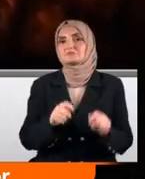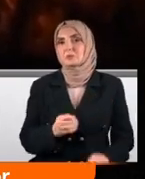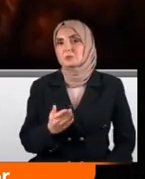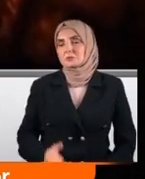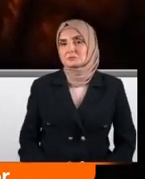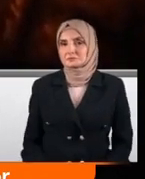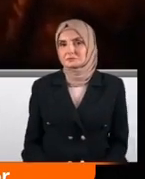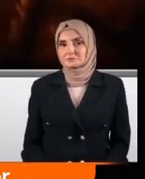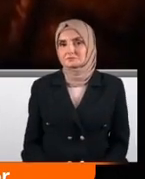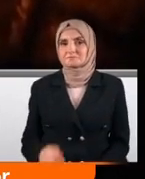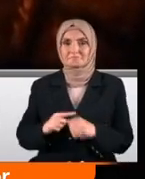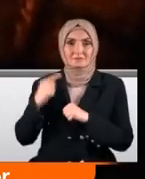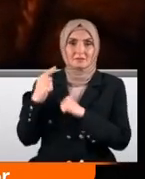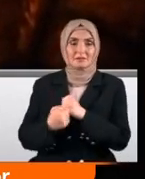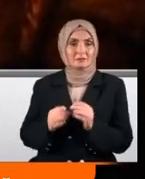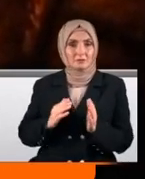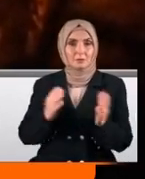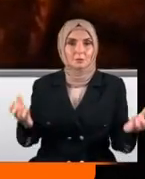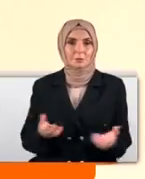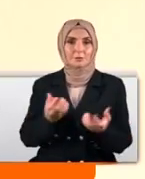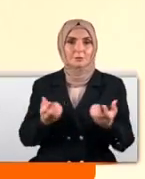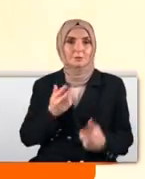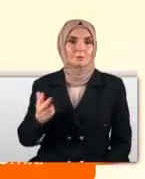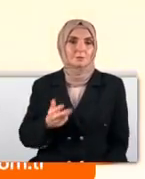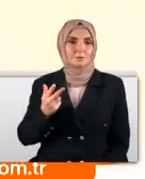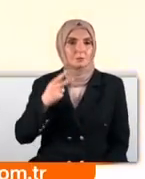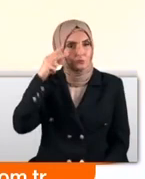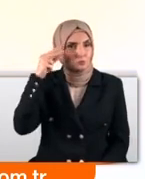Evet, bu. Bir haftadır cayır cayır yanıyor Yunanistan.